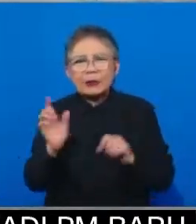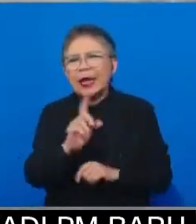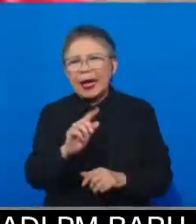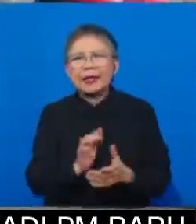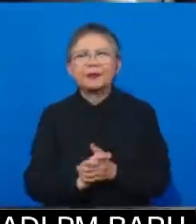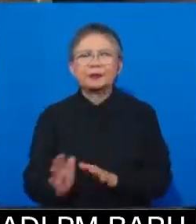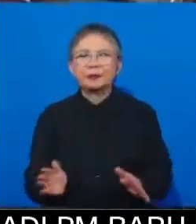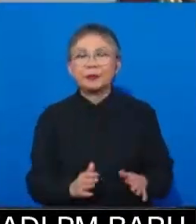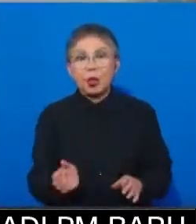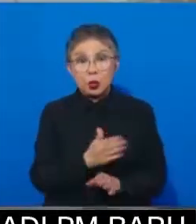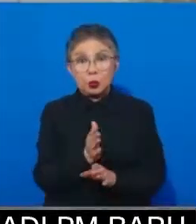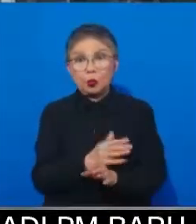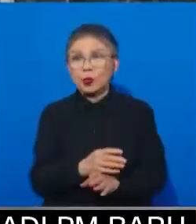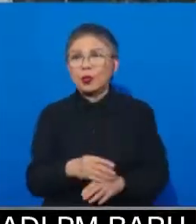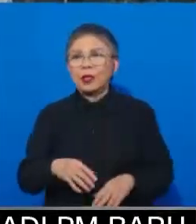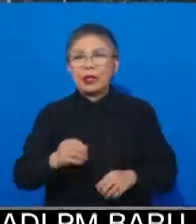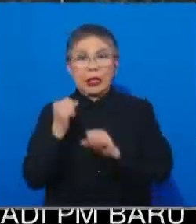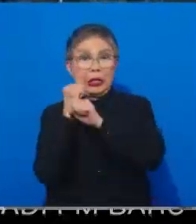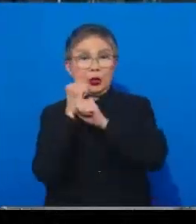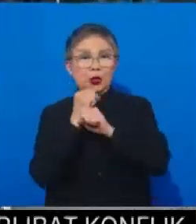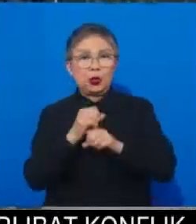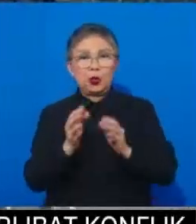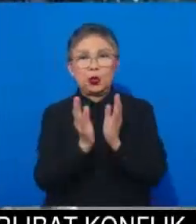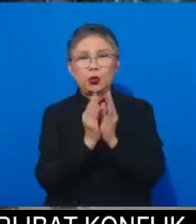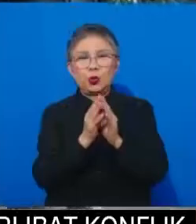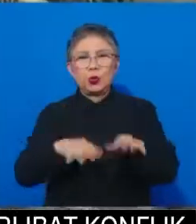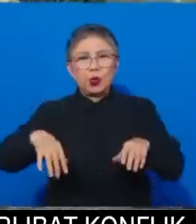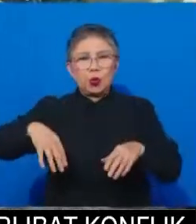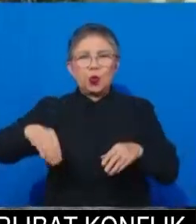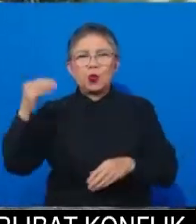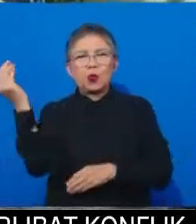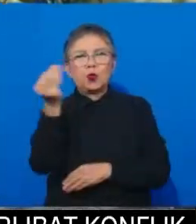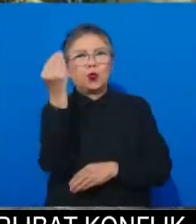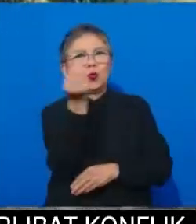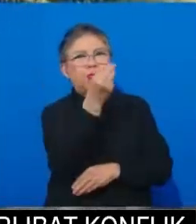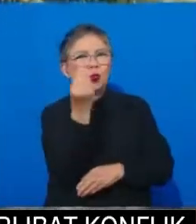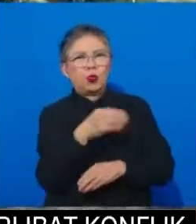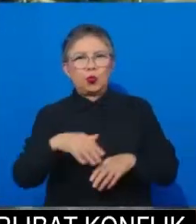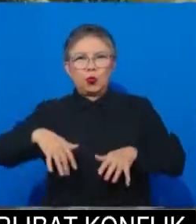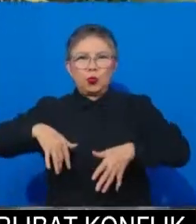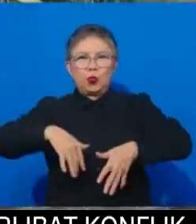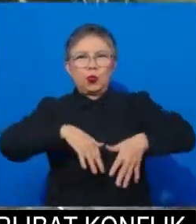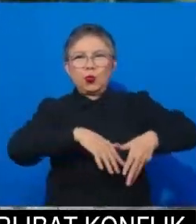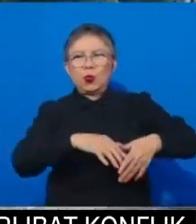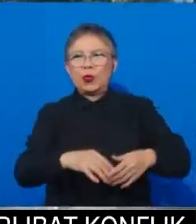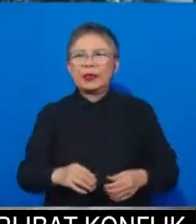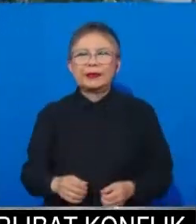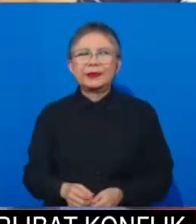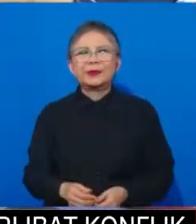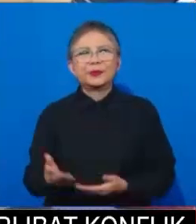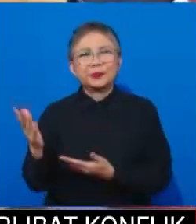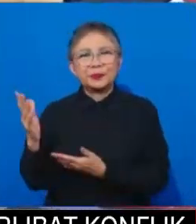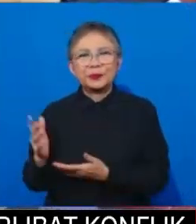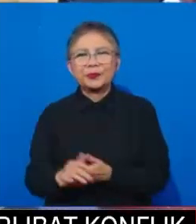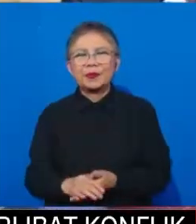Sebelum diperebutkan, gunungan diarak keliling kampung dari Dusun Pondok Asri hingga Dusun Pondok Rejo. Kegiatan sedekah desa